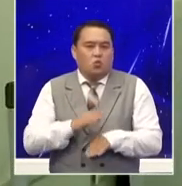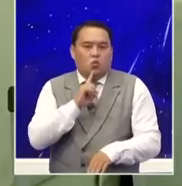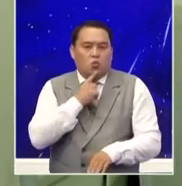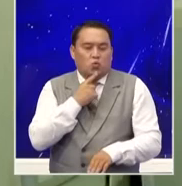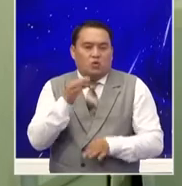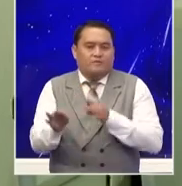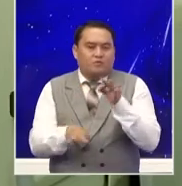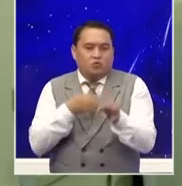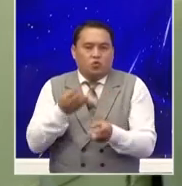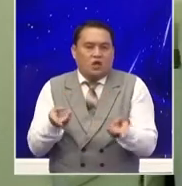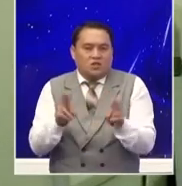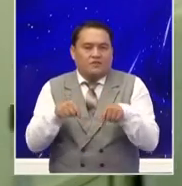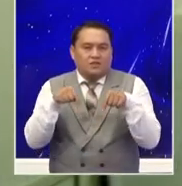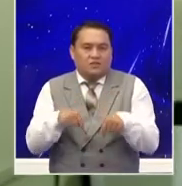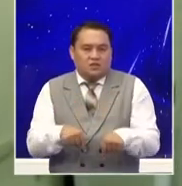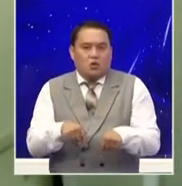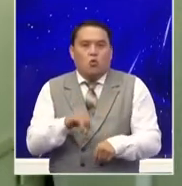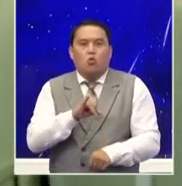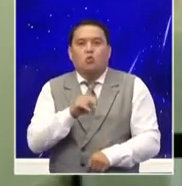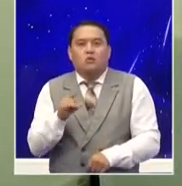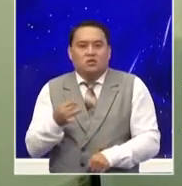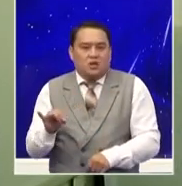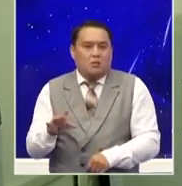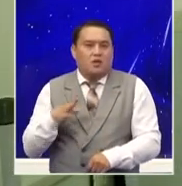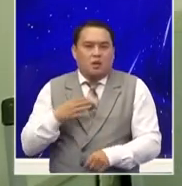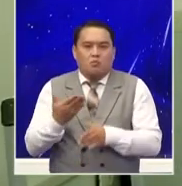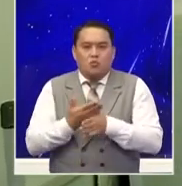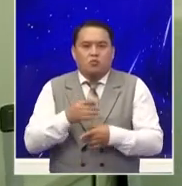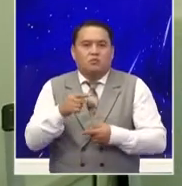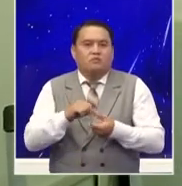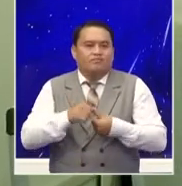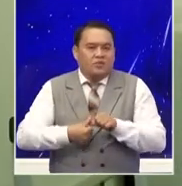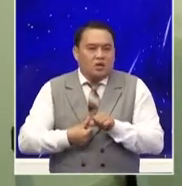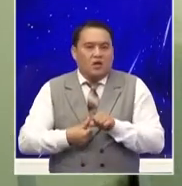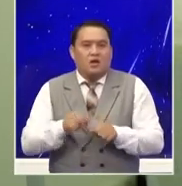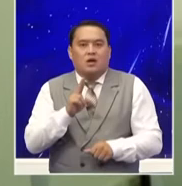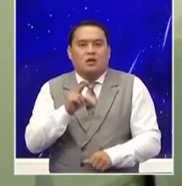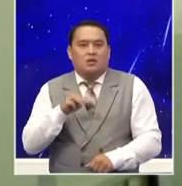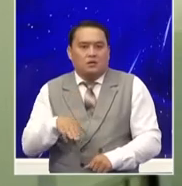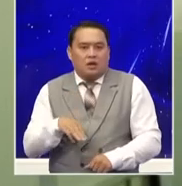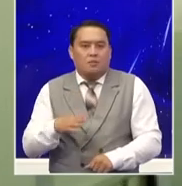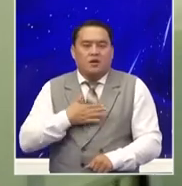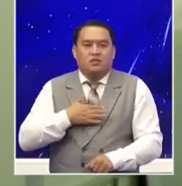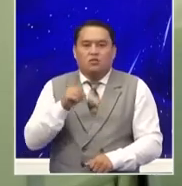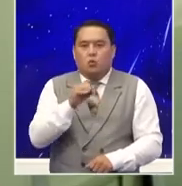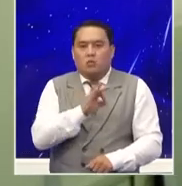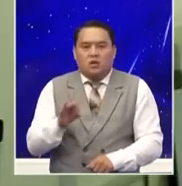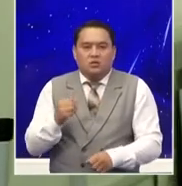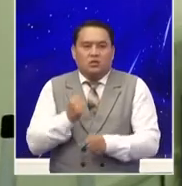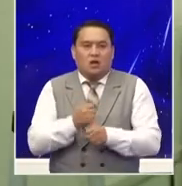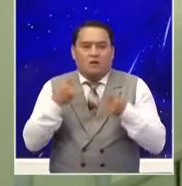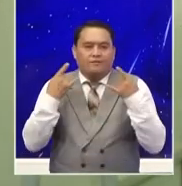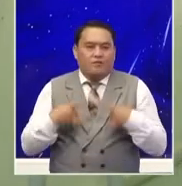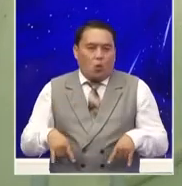сутками находились здесь. К примеру, врачи УЗИ. Их помощь нужна была нам постоянно. Также и КТ. Всем пациентам мы 100% делали